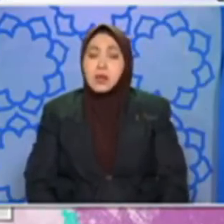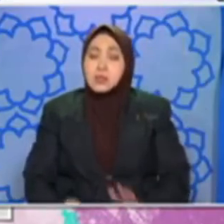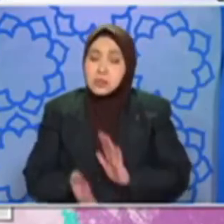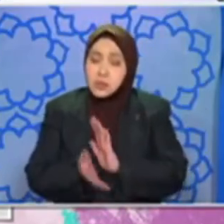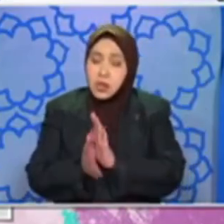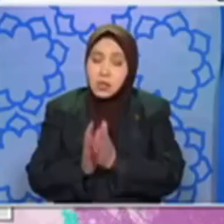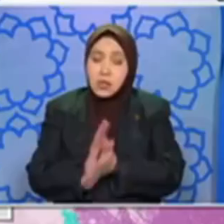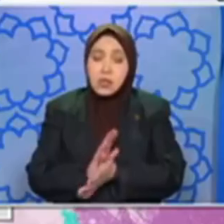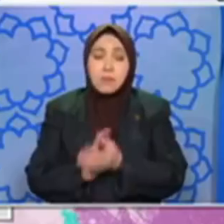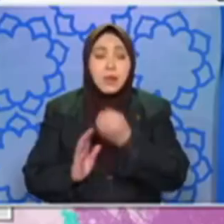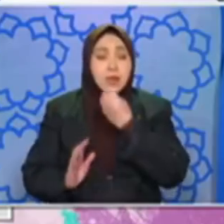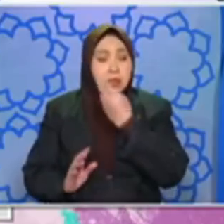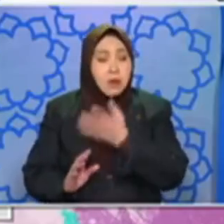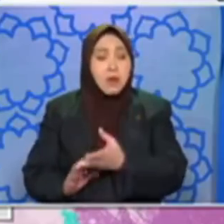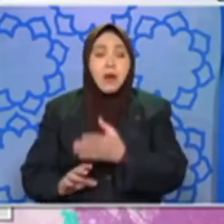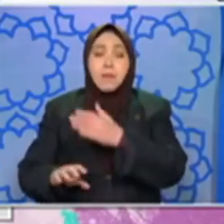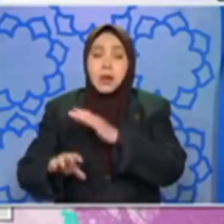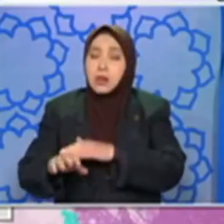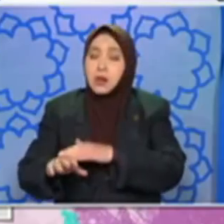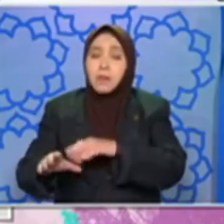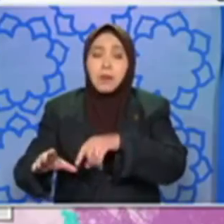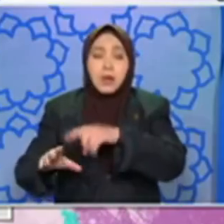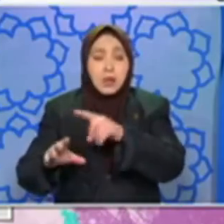فقل لهم قولا